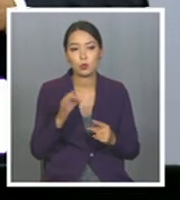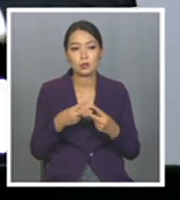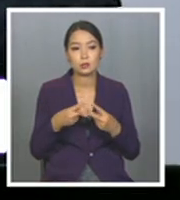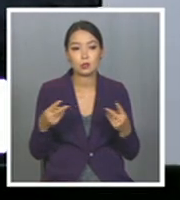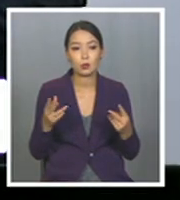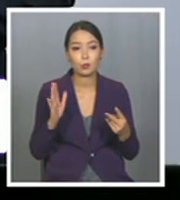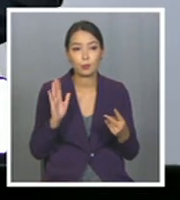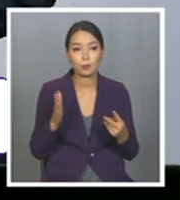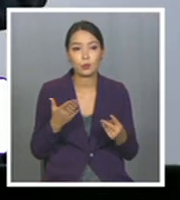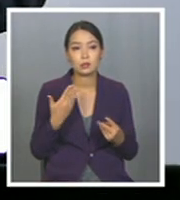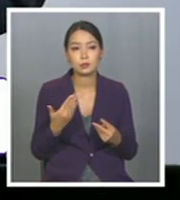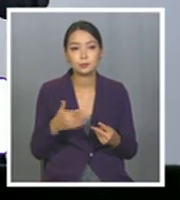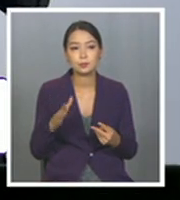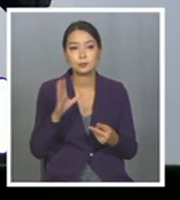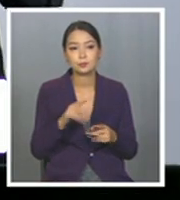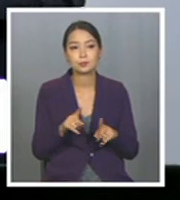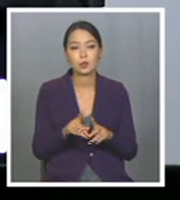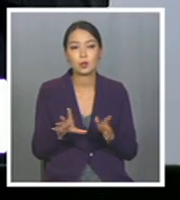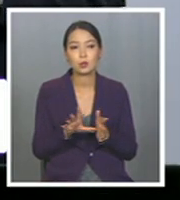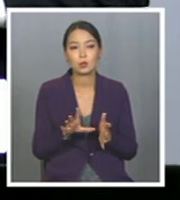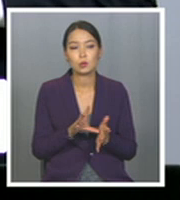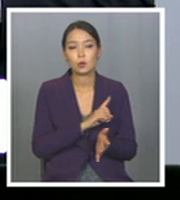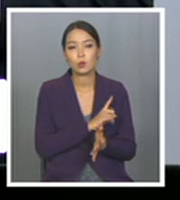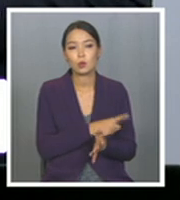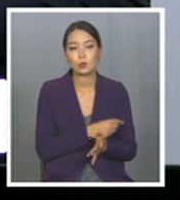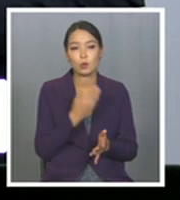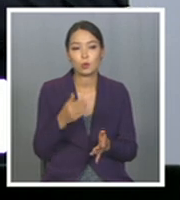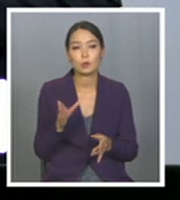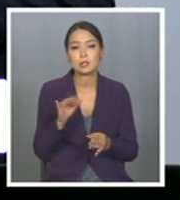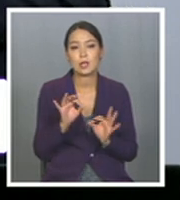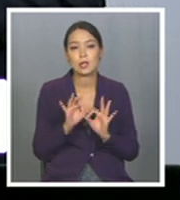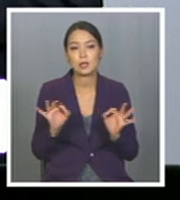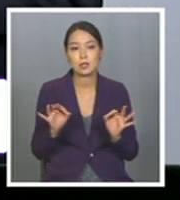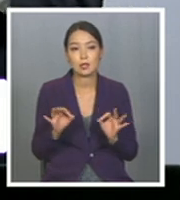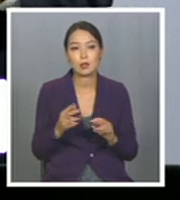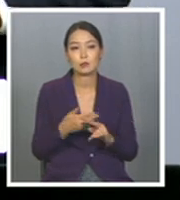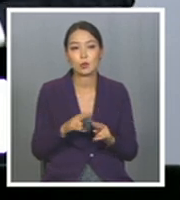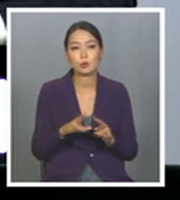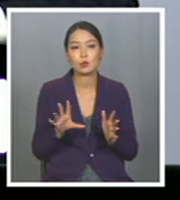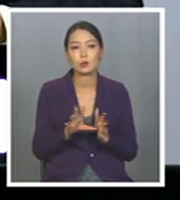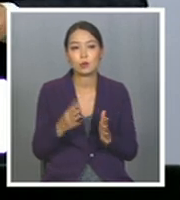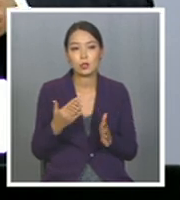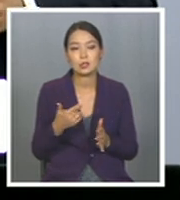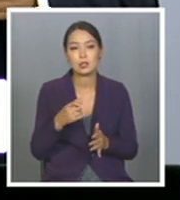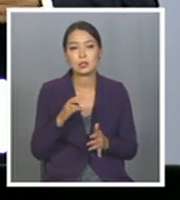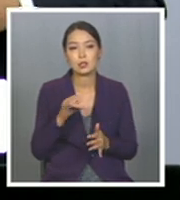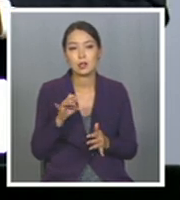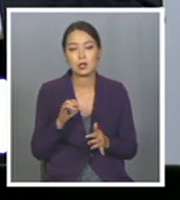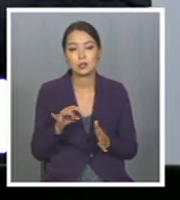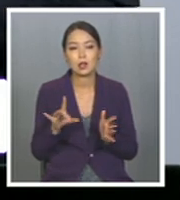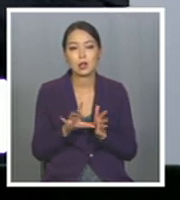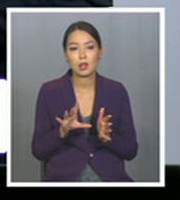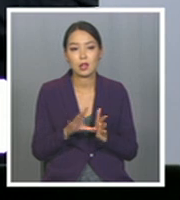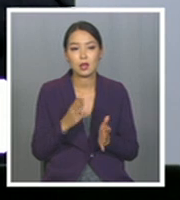Және ескеруіміз керек, біз тоқ көзін идеал деп алғандықтан тоқ көзінде пайда болатын, генераторда пайда болатын электр қозғауыш күші